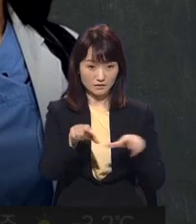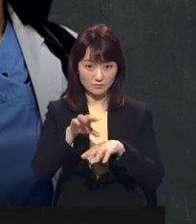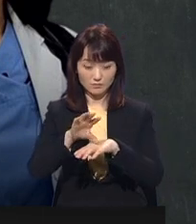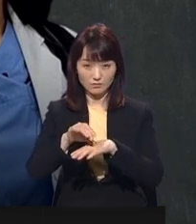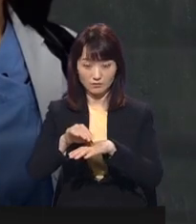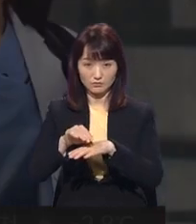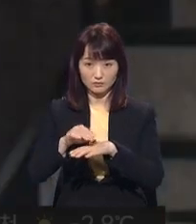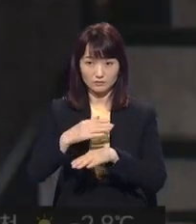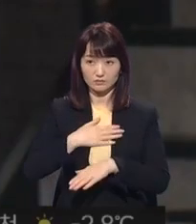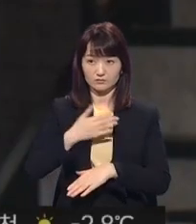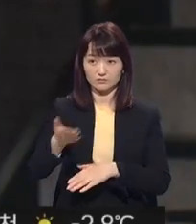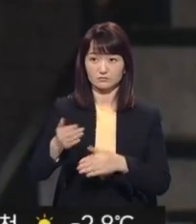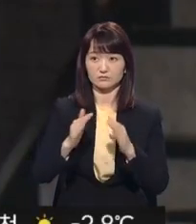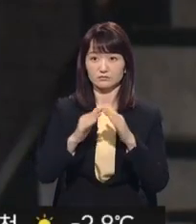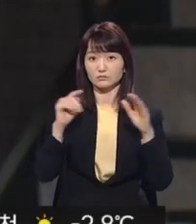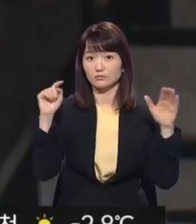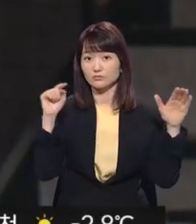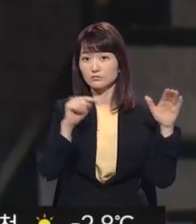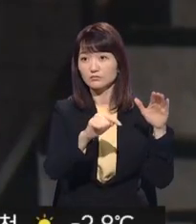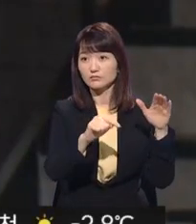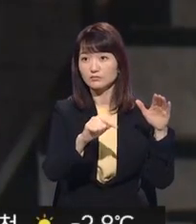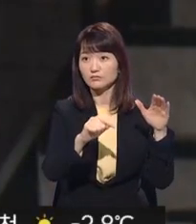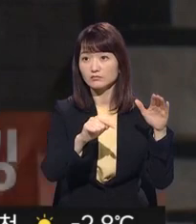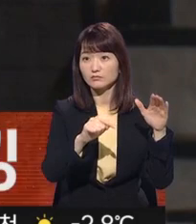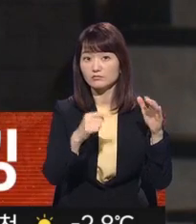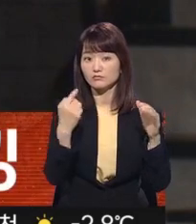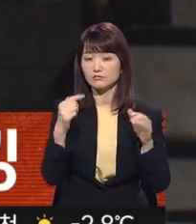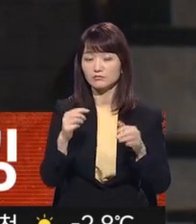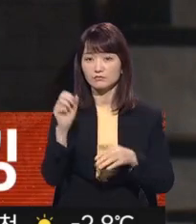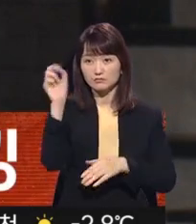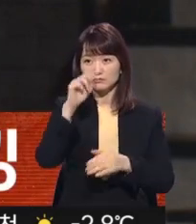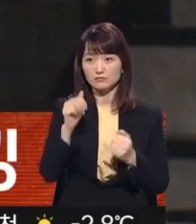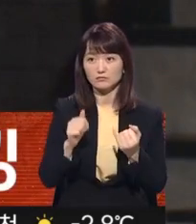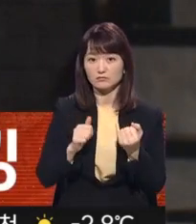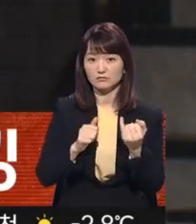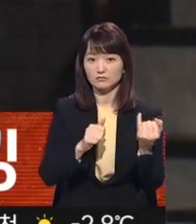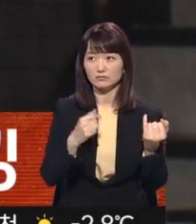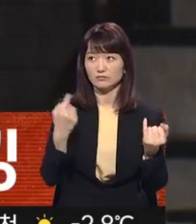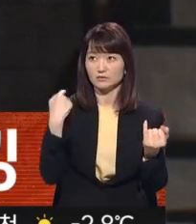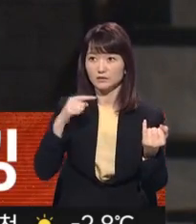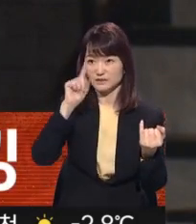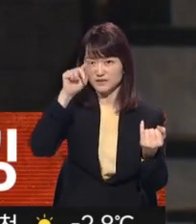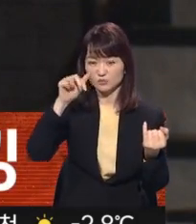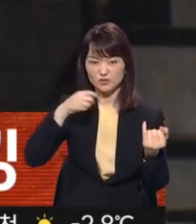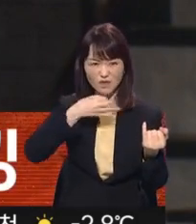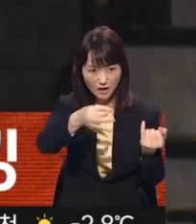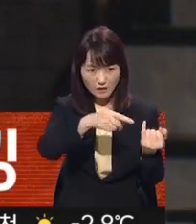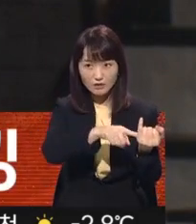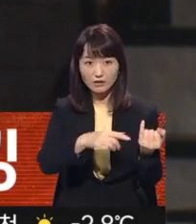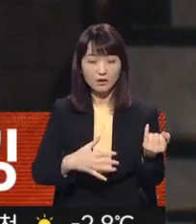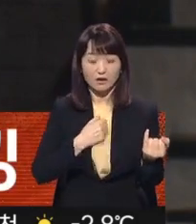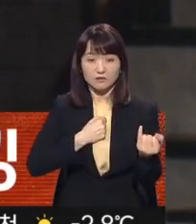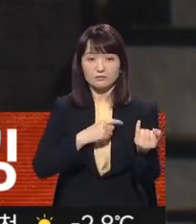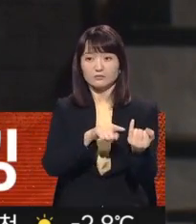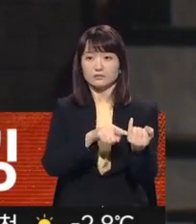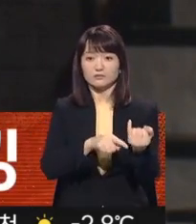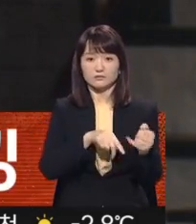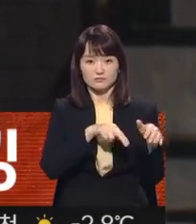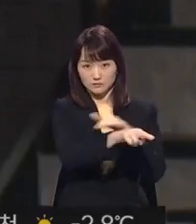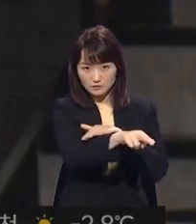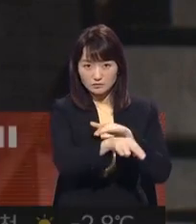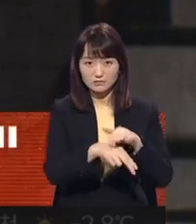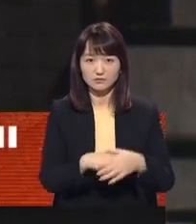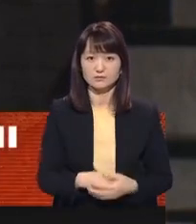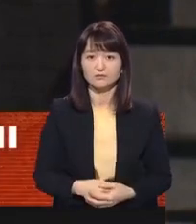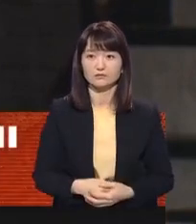그랬는데 이제 집에 들어갈 때 갑자기 가는데 뒤에서이 수준 왕자 이러고 부르더라는 거예요 그래서 너무 놀라가지고 이제 막 도망갔고